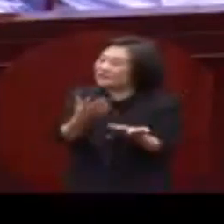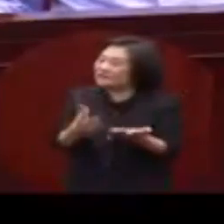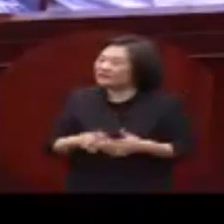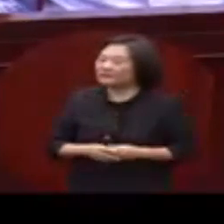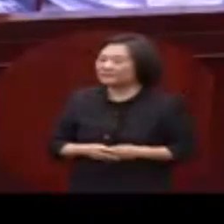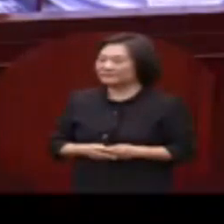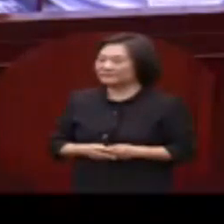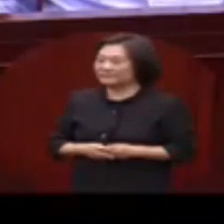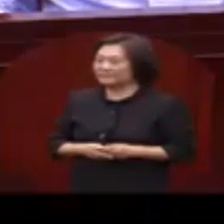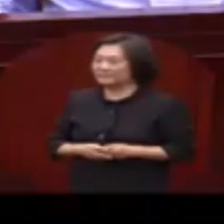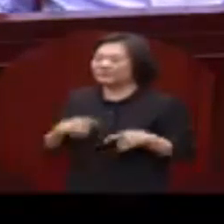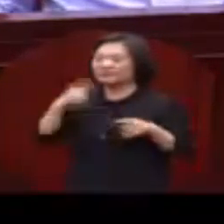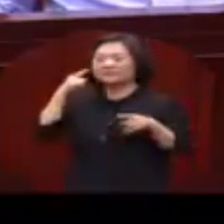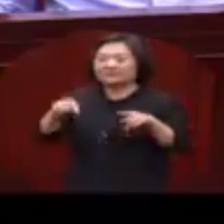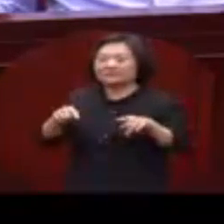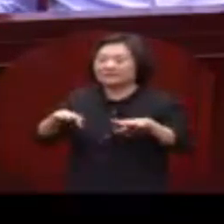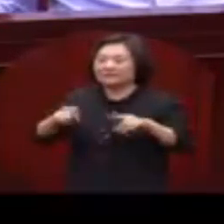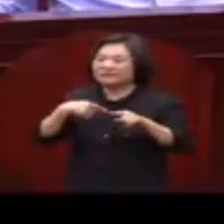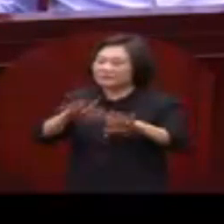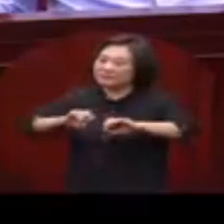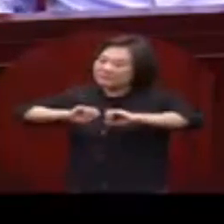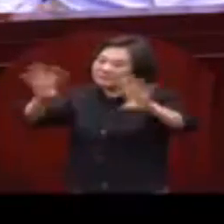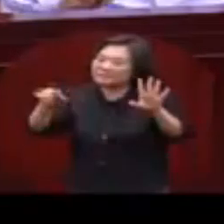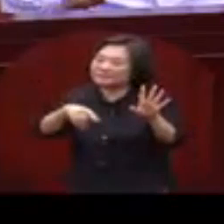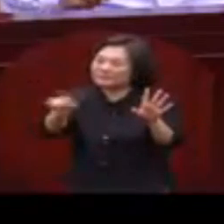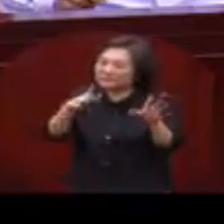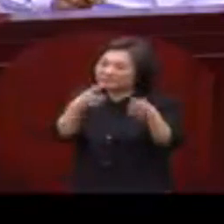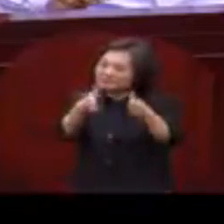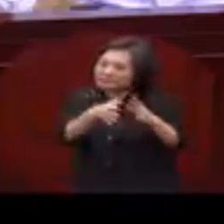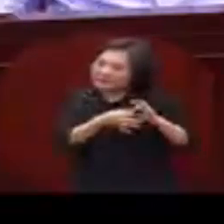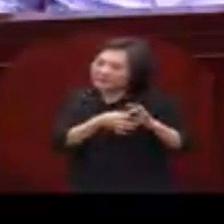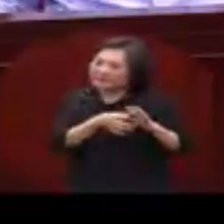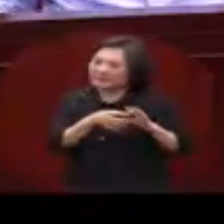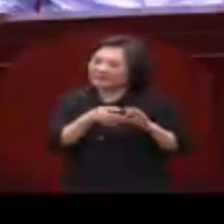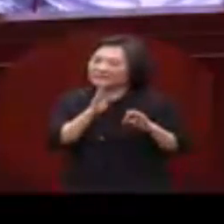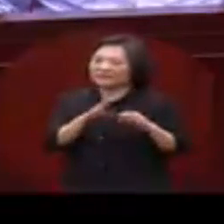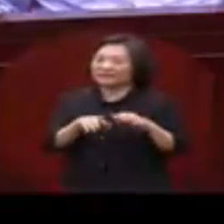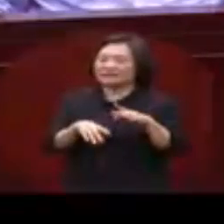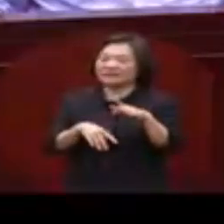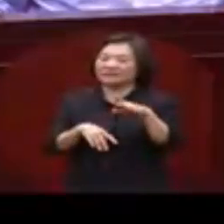期算是比较有成绩可以交出来，那也跟大家报告，大家在关心这个